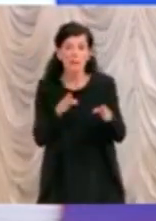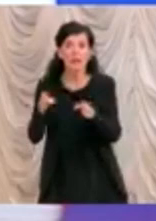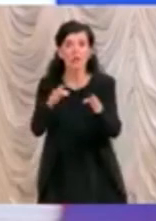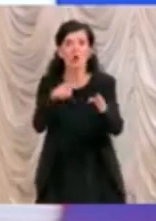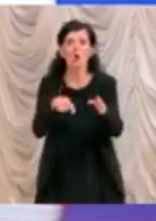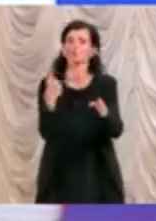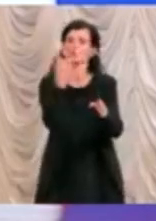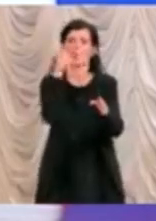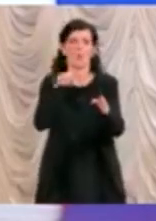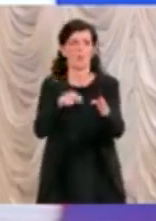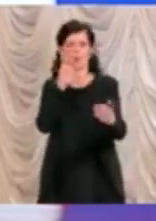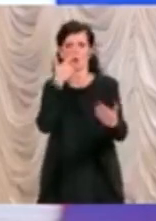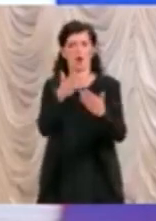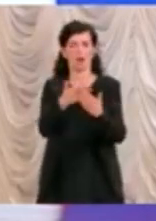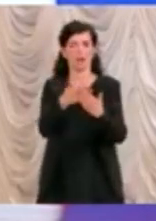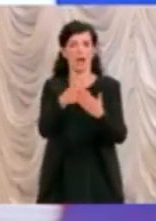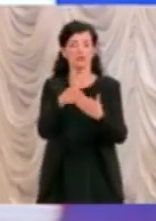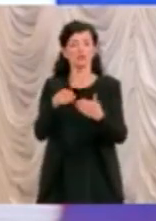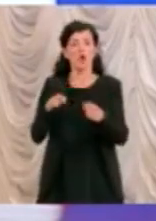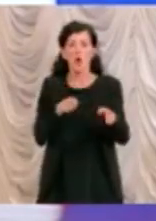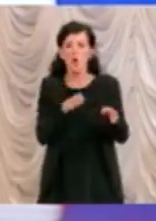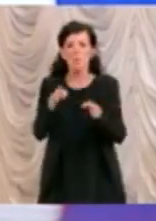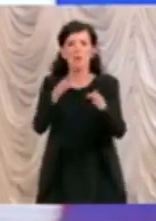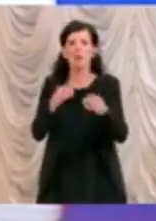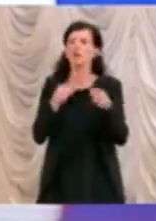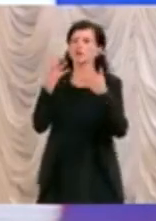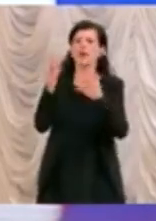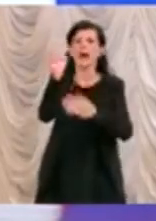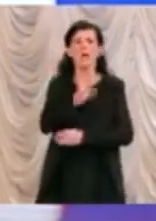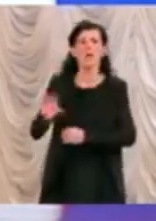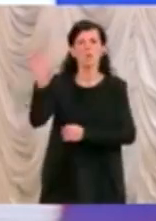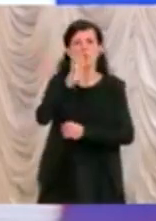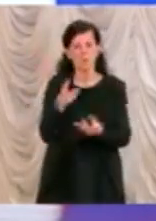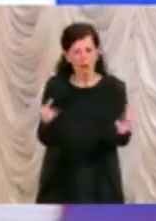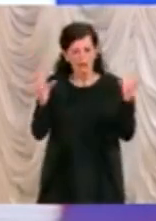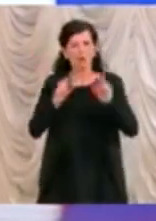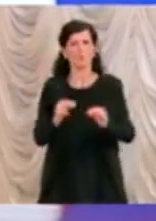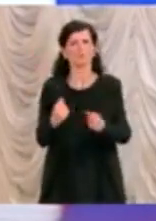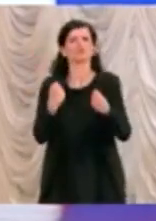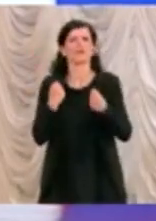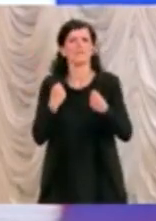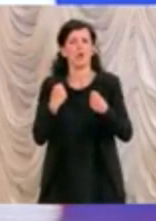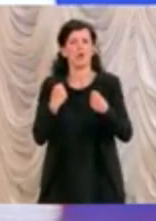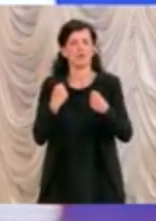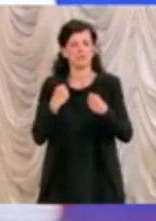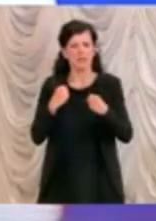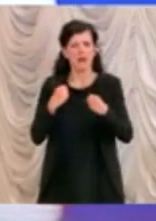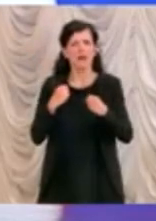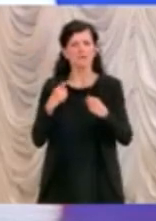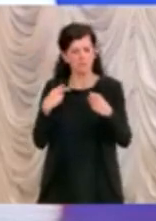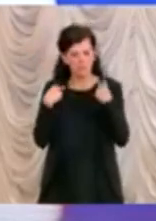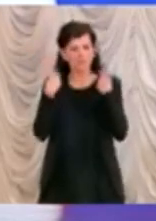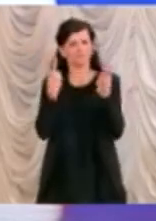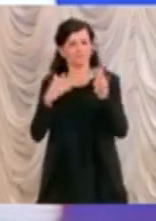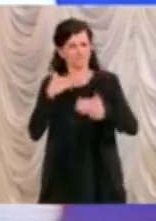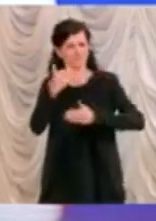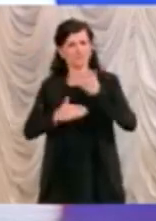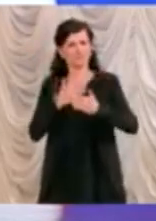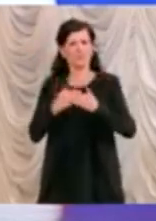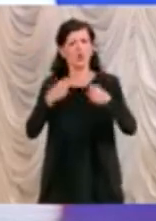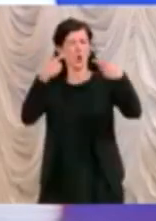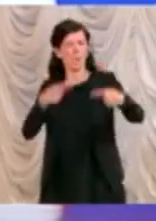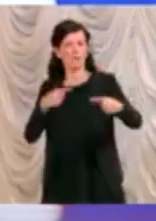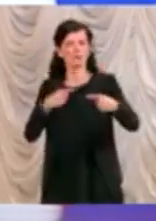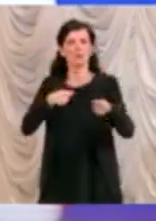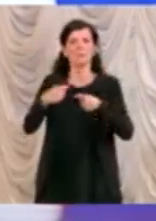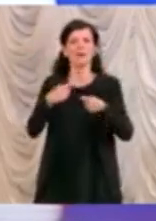offre per consentire all'europa di ripartire con forza di alzare le reni e di competere sui mercati globali